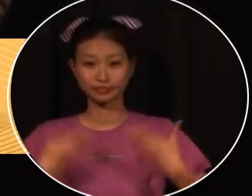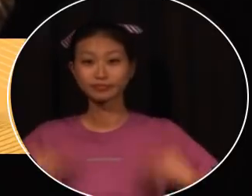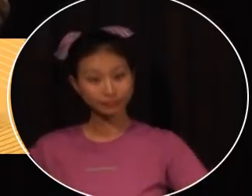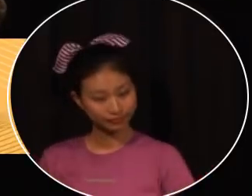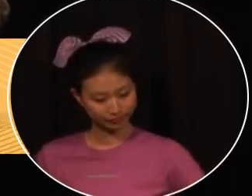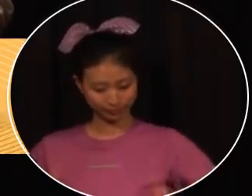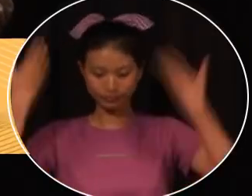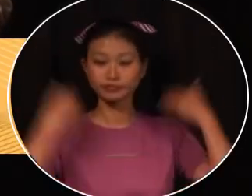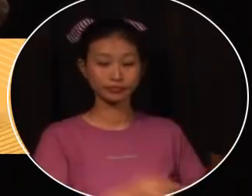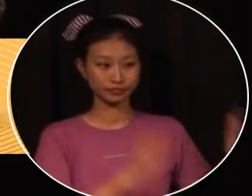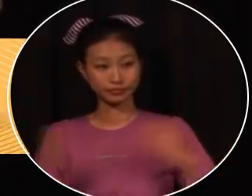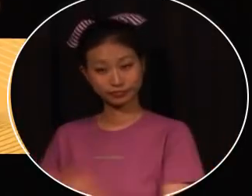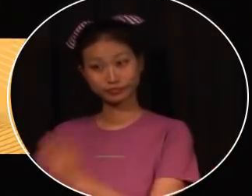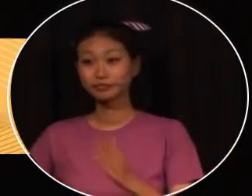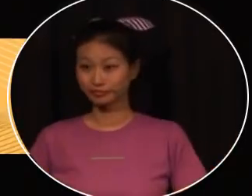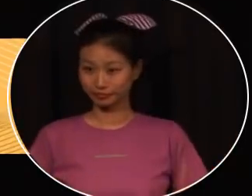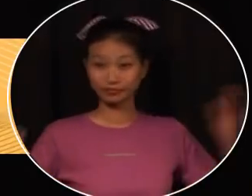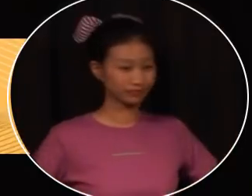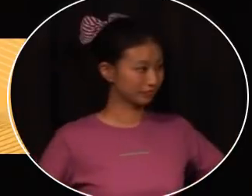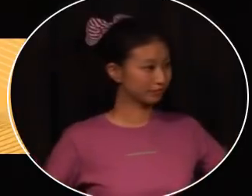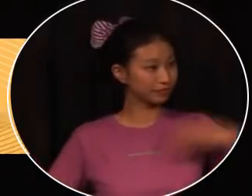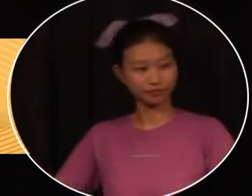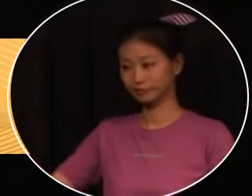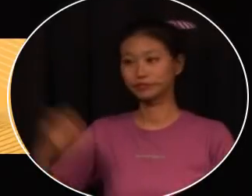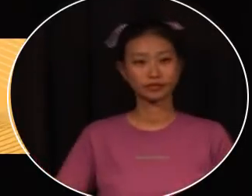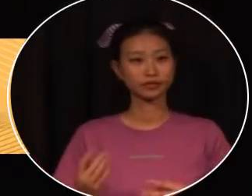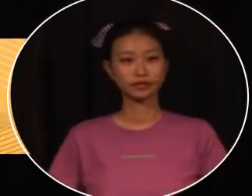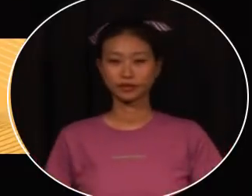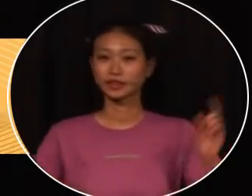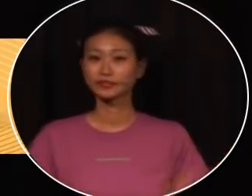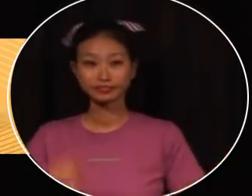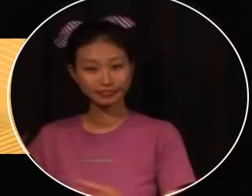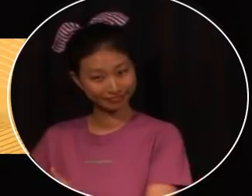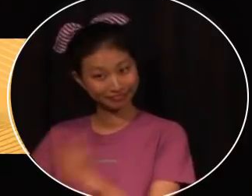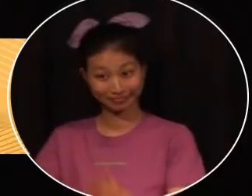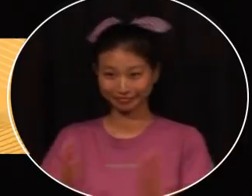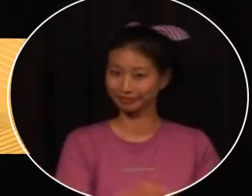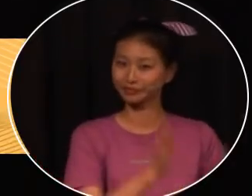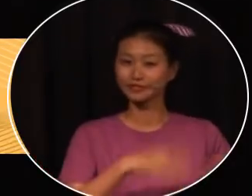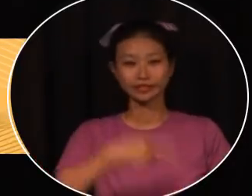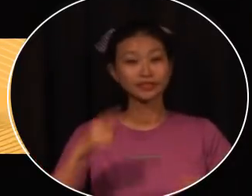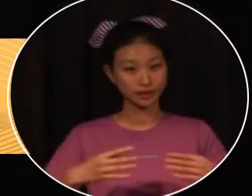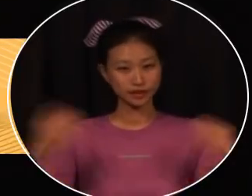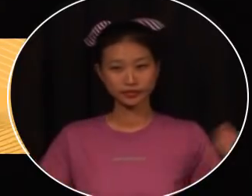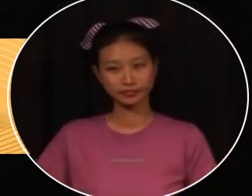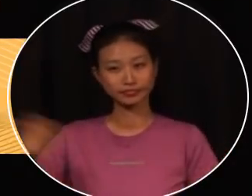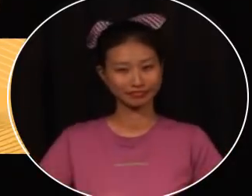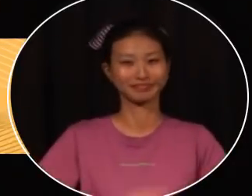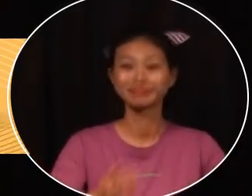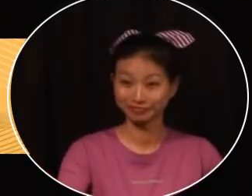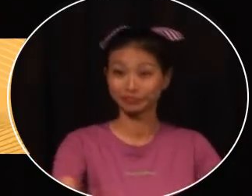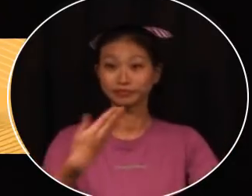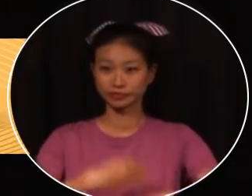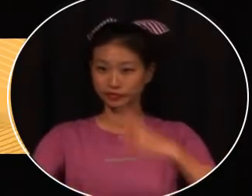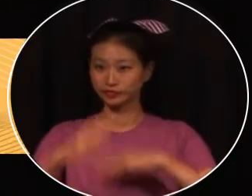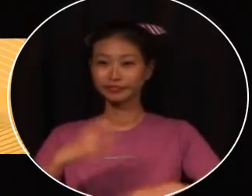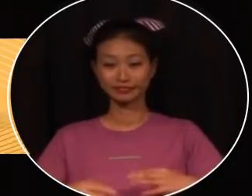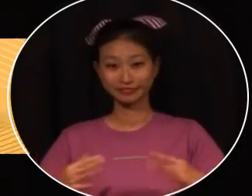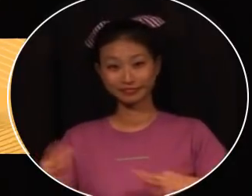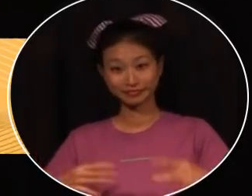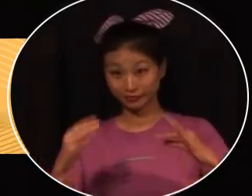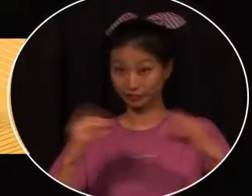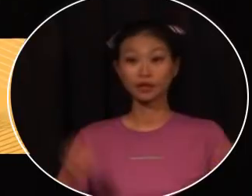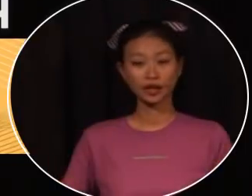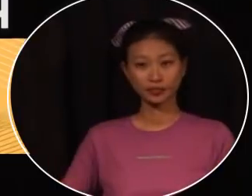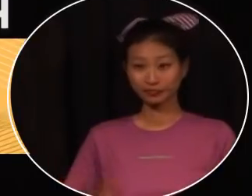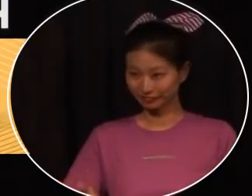情，我想到一个非常棒的政见来解决这件事情。这件事情呢，这个政见就是从今天开始，我